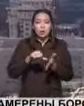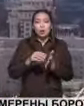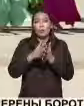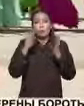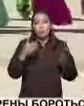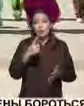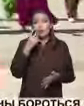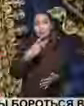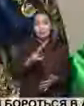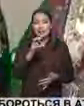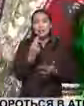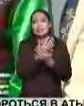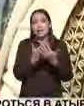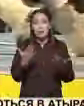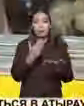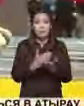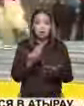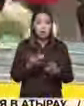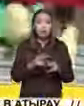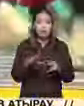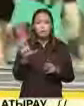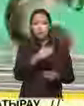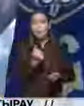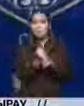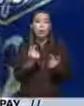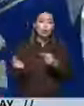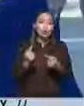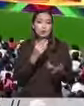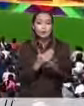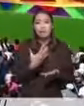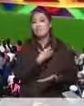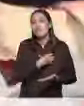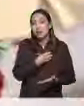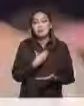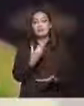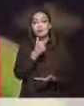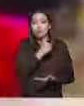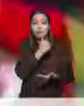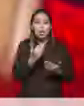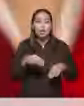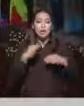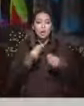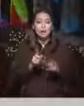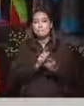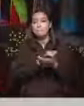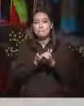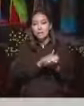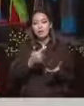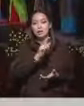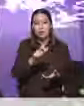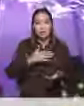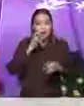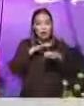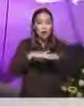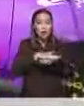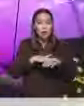120 национальностей. Отзывчивость, умение поддерживать друг друга – это и есть основные секреты, которые дают жить в мире согласие гражданам нашей страны